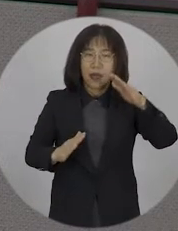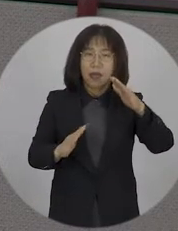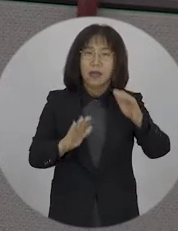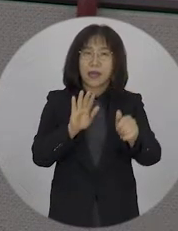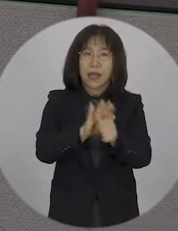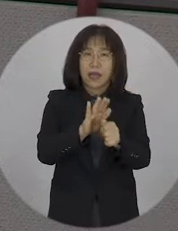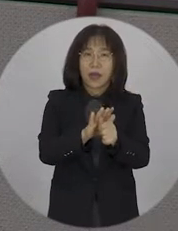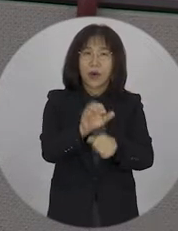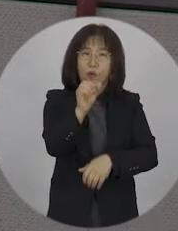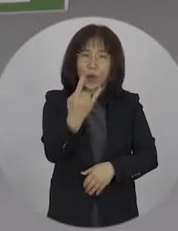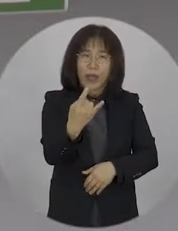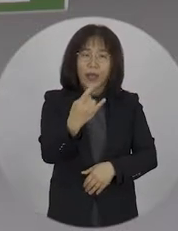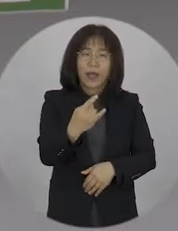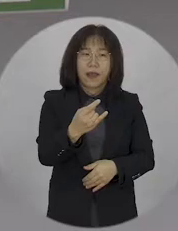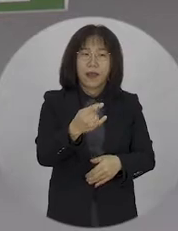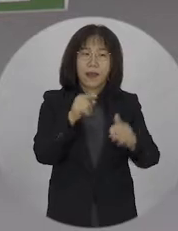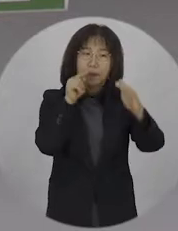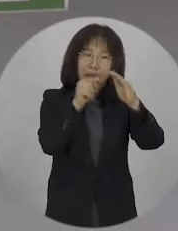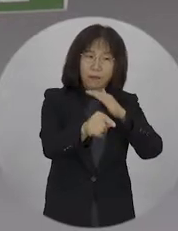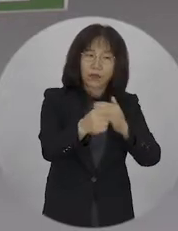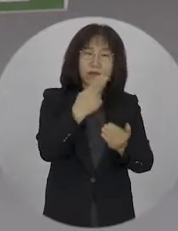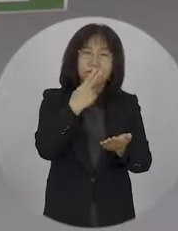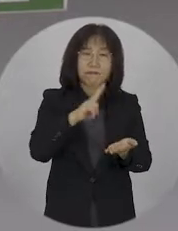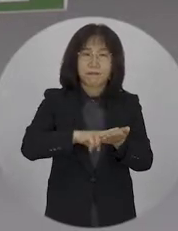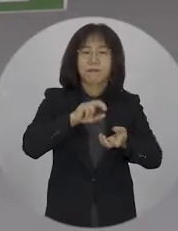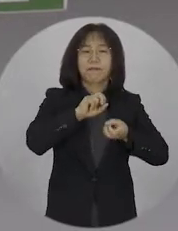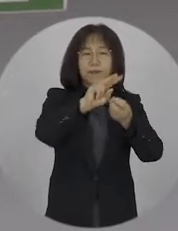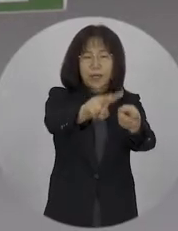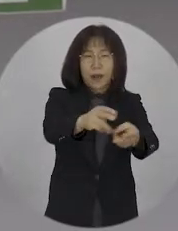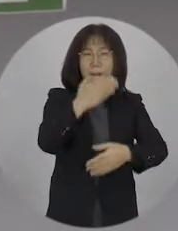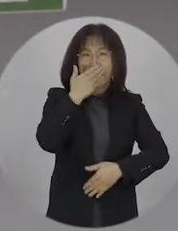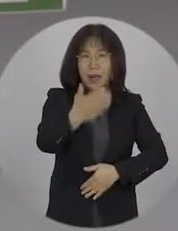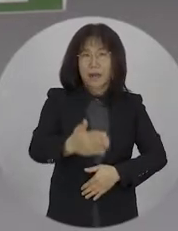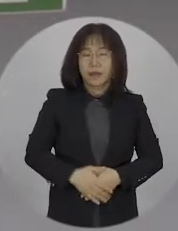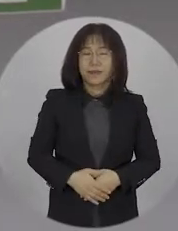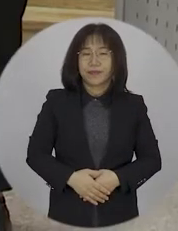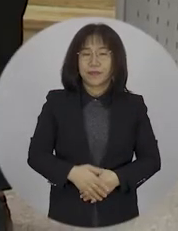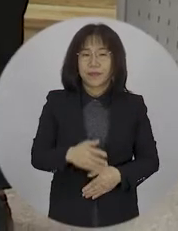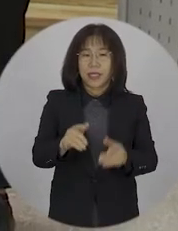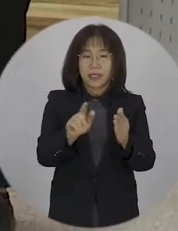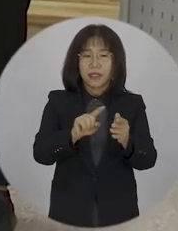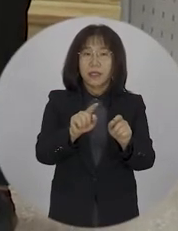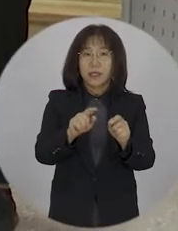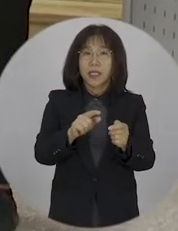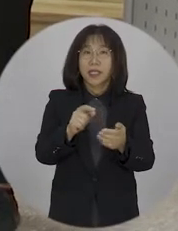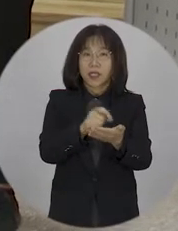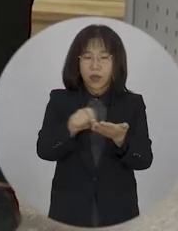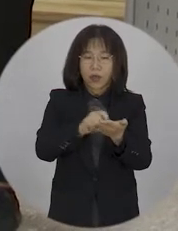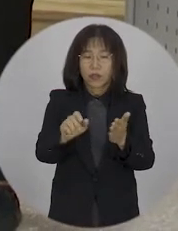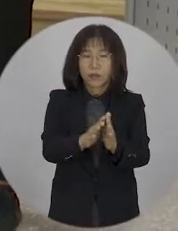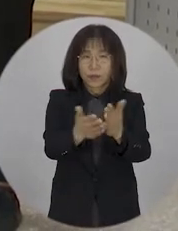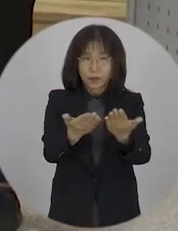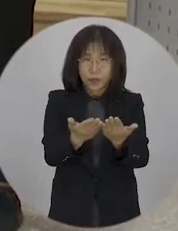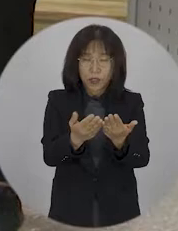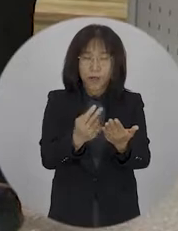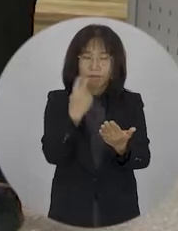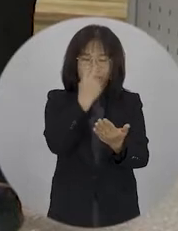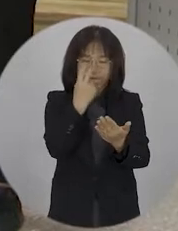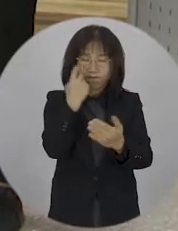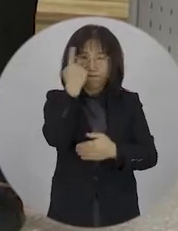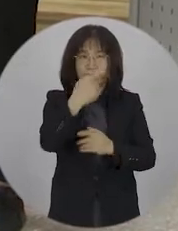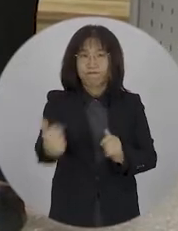방문 또는 우편으로 제출하면 됩니다. 강서구는 서류 심사와 면접 심사를 통해 장학생을 선발할